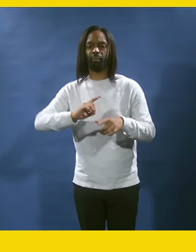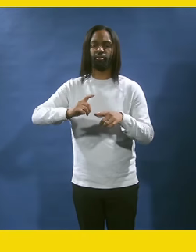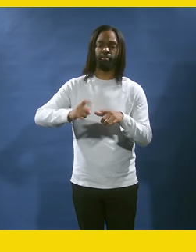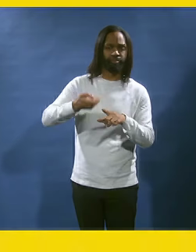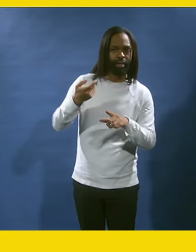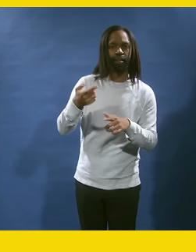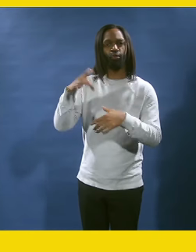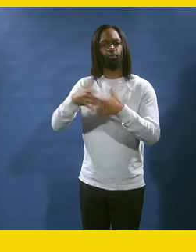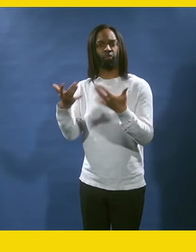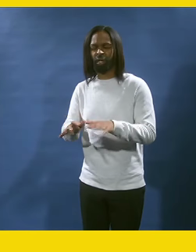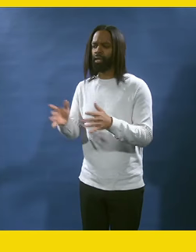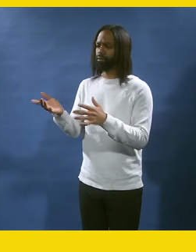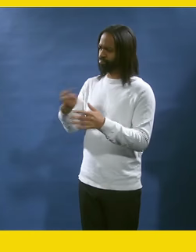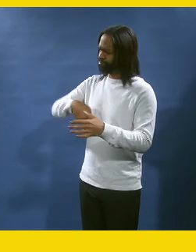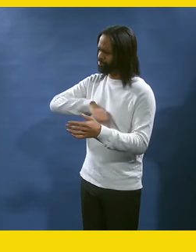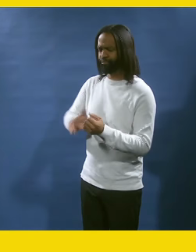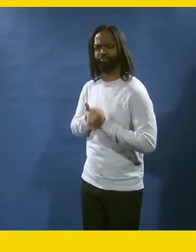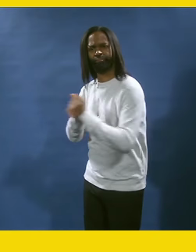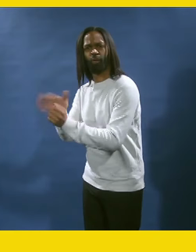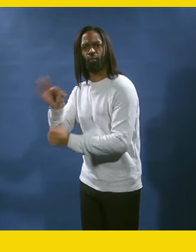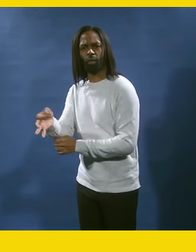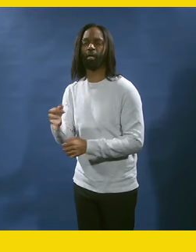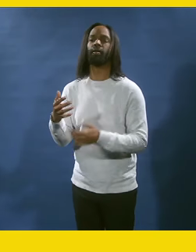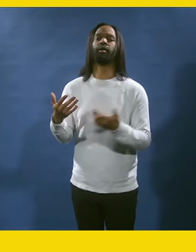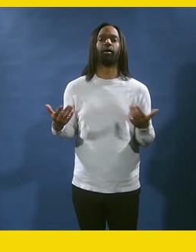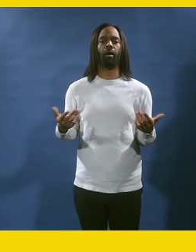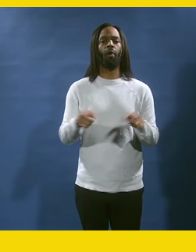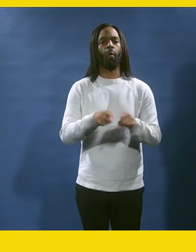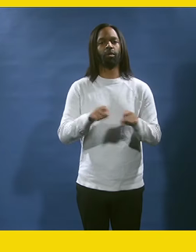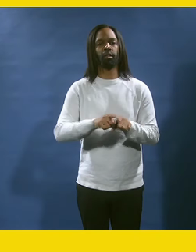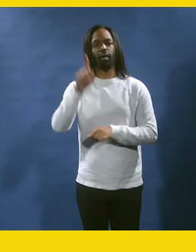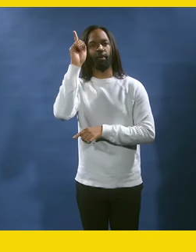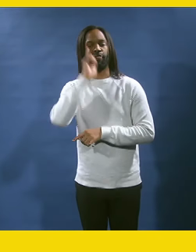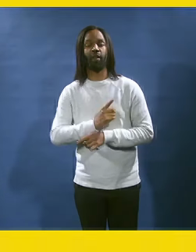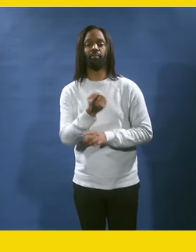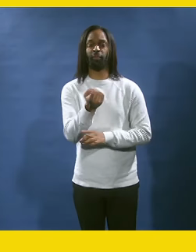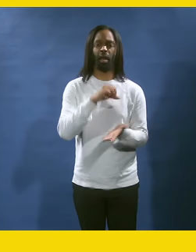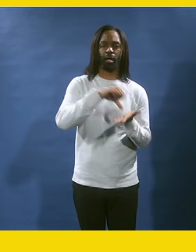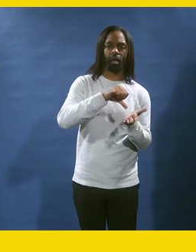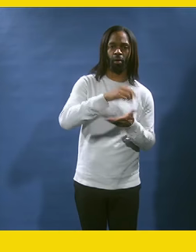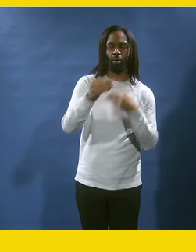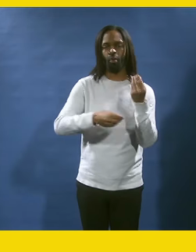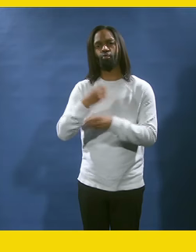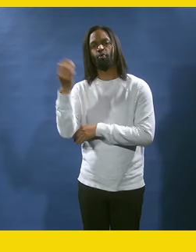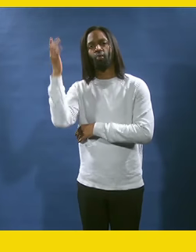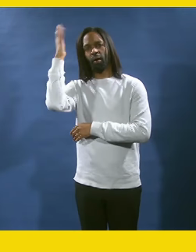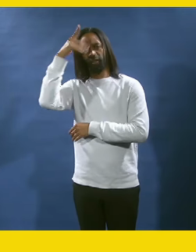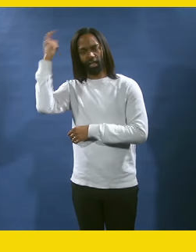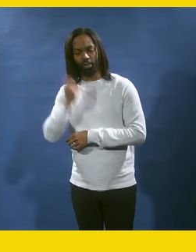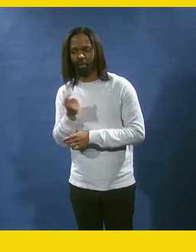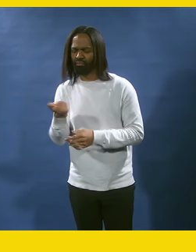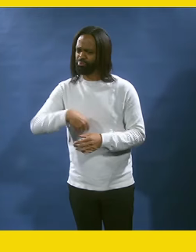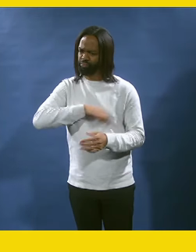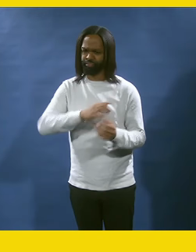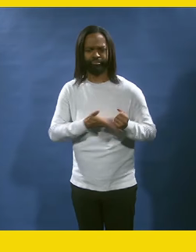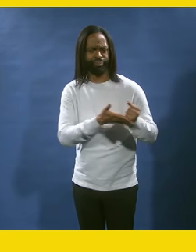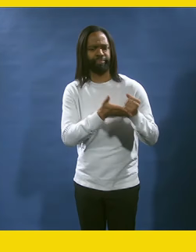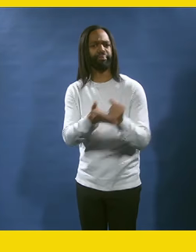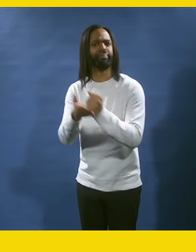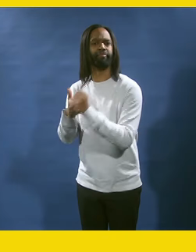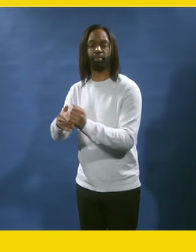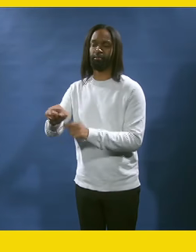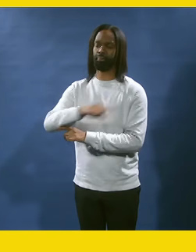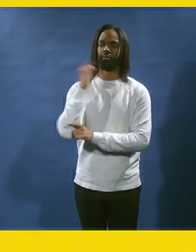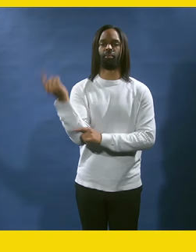violées et terrorisées. Nous sommes aux côtés des femmes iraniennes et afghanes, de toutes celles qui luttent pour